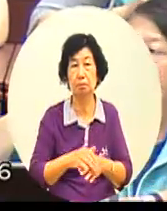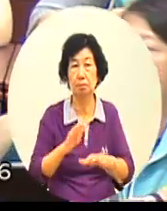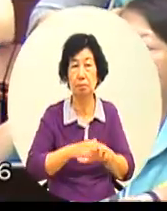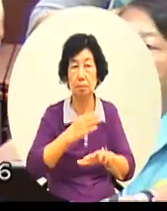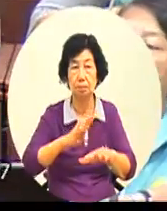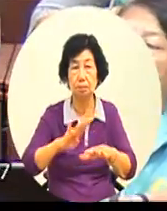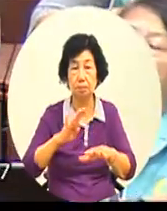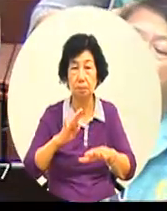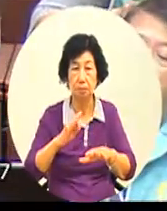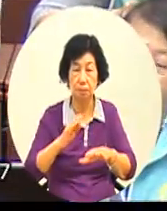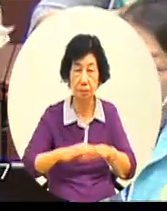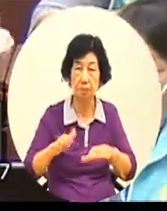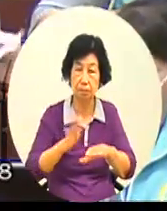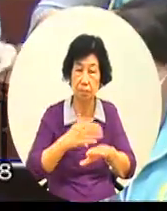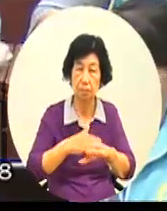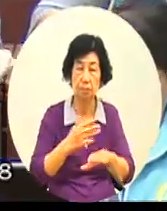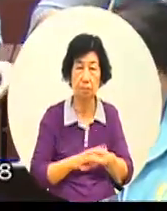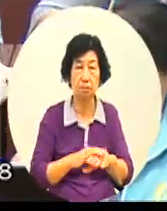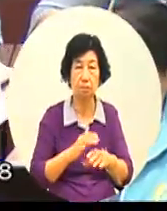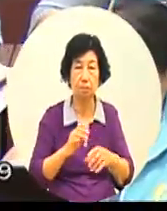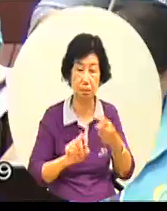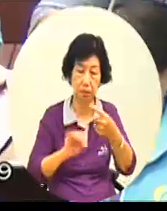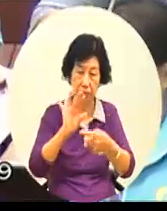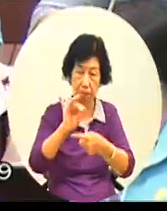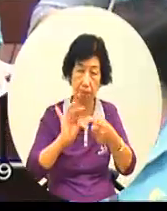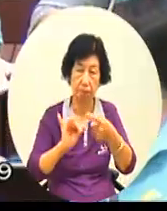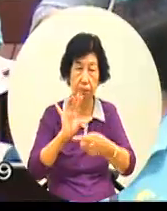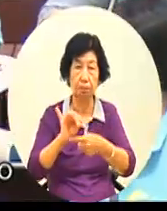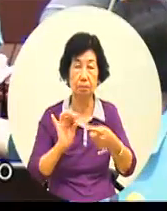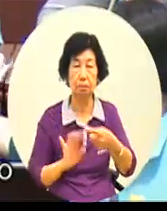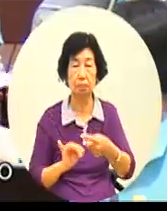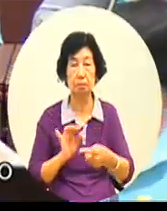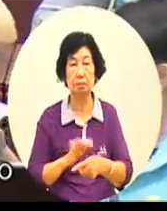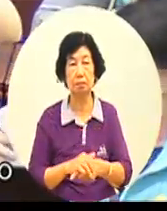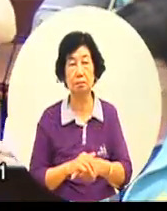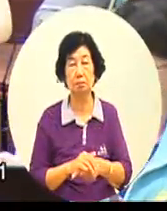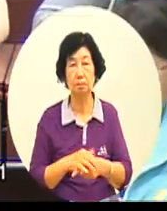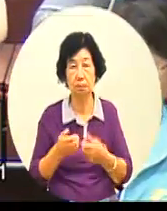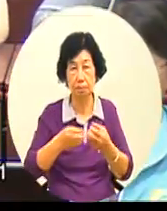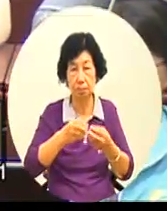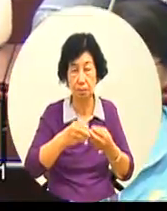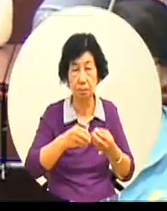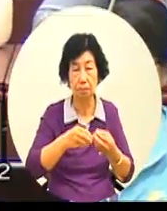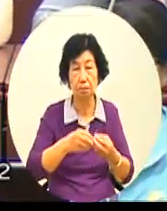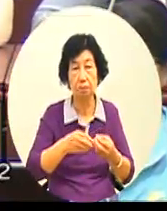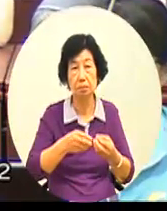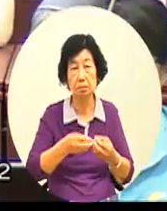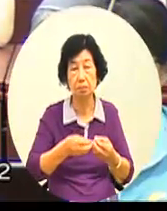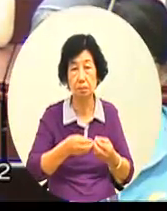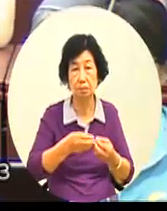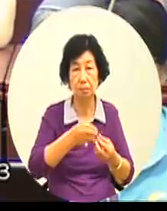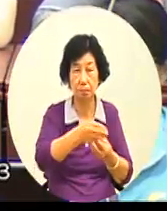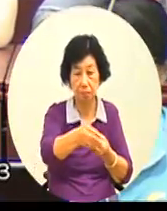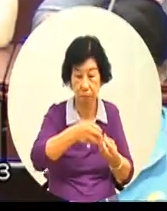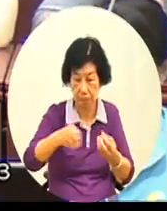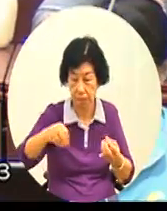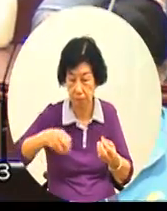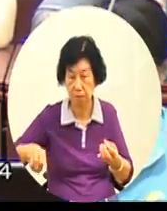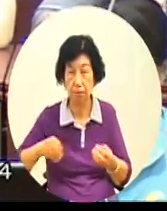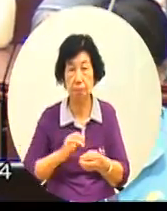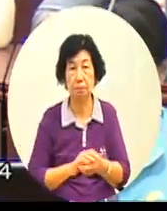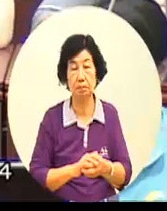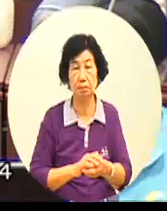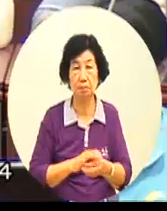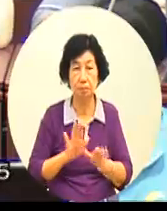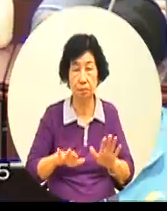会在按照比例上，而且是多少的比例的分，这个目前也是我们一直在跟中央